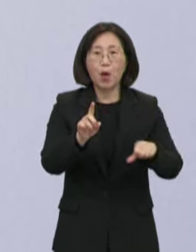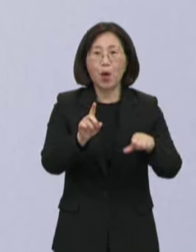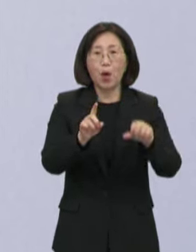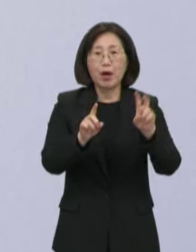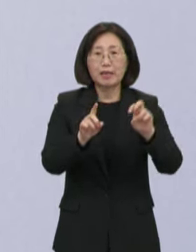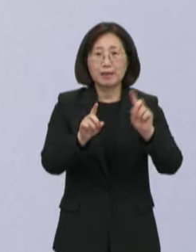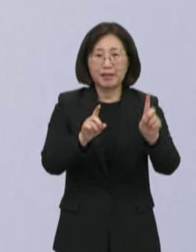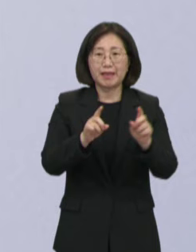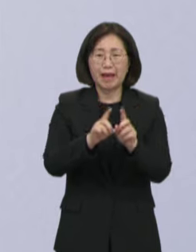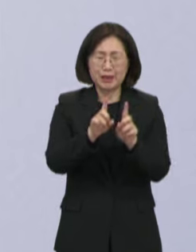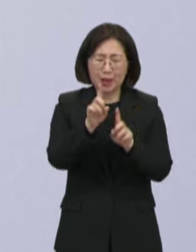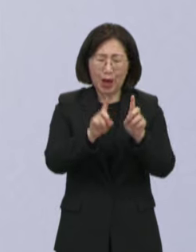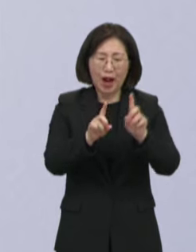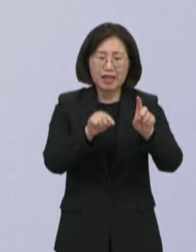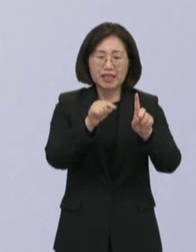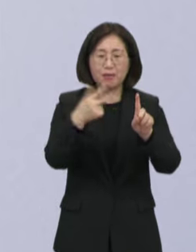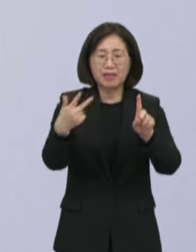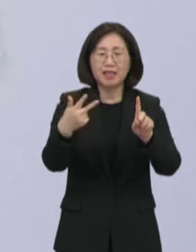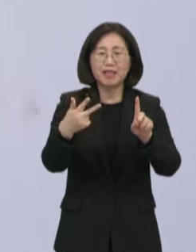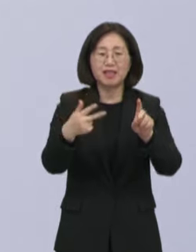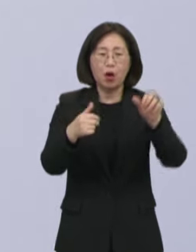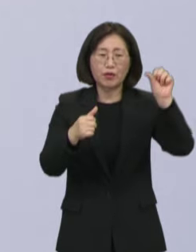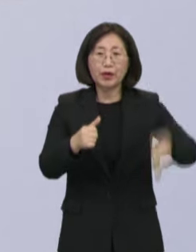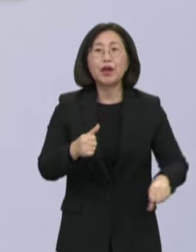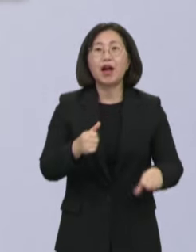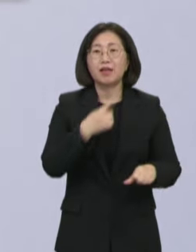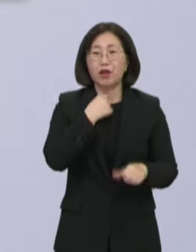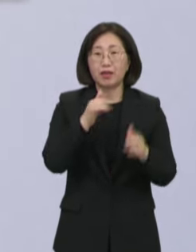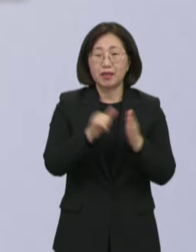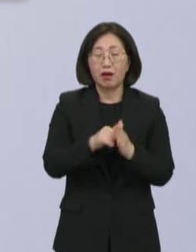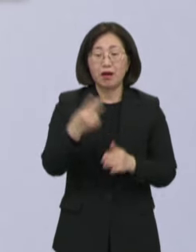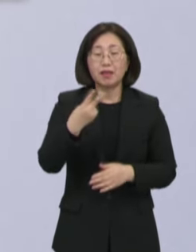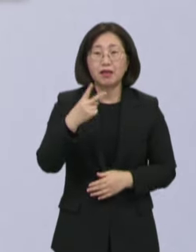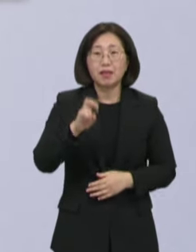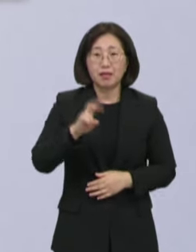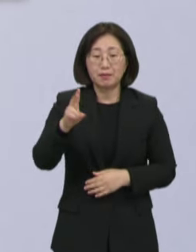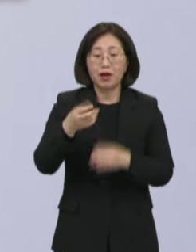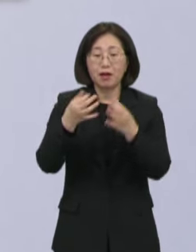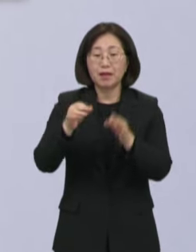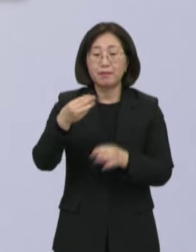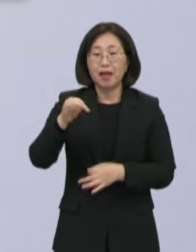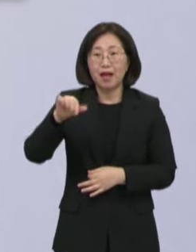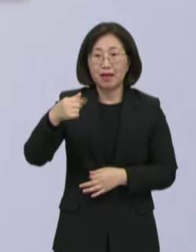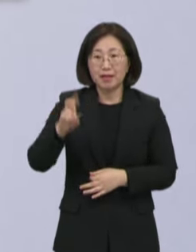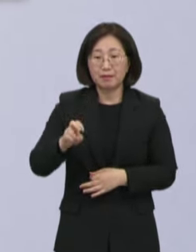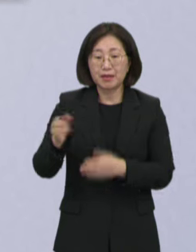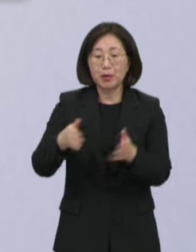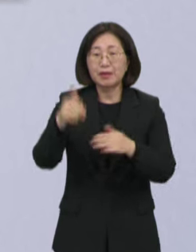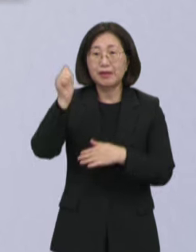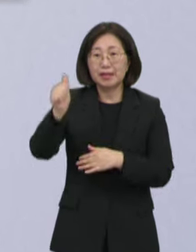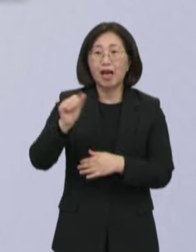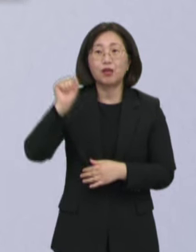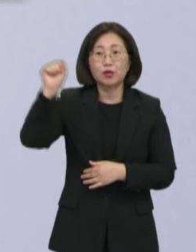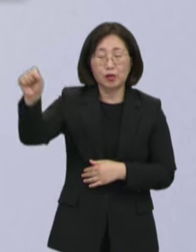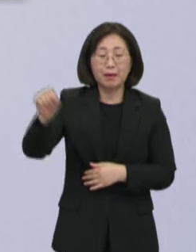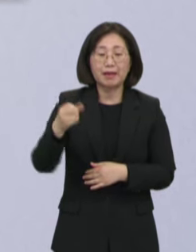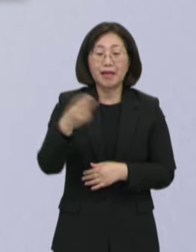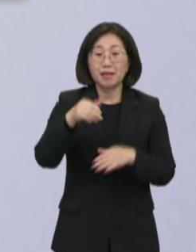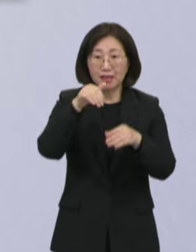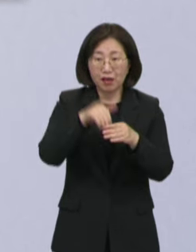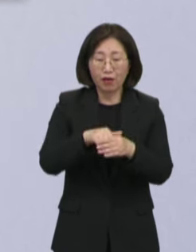1.7%의 초접전 끝에 패했습니다. 지난 2022년 김태흠 의원의 도지사 출마로 치러진